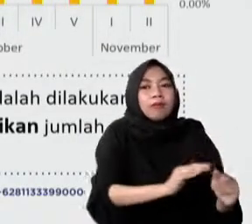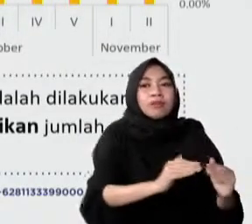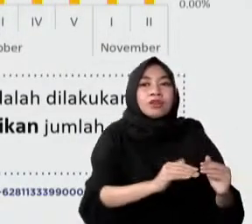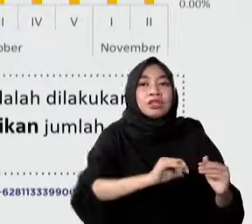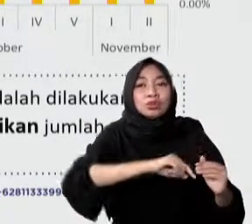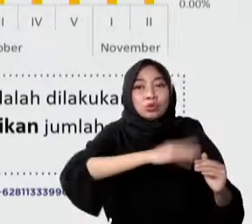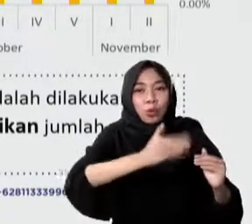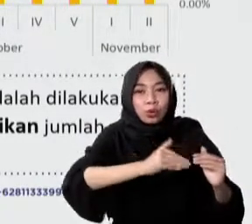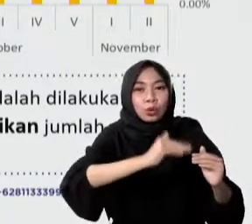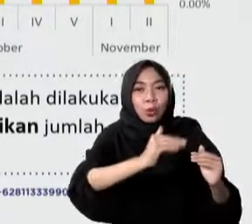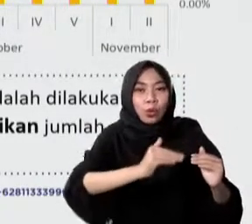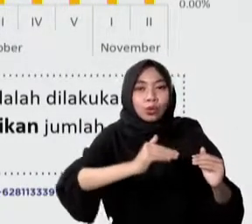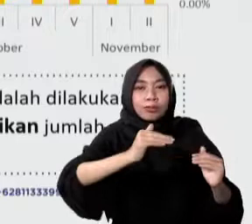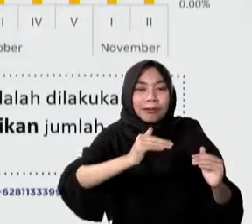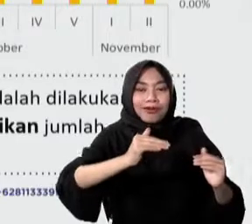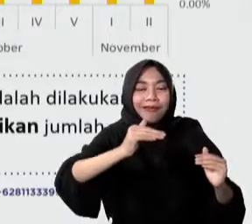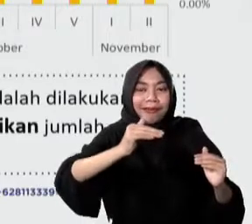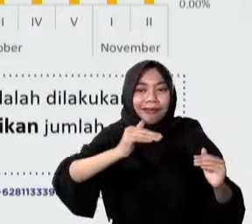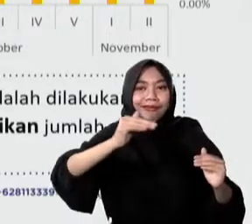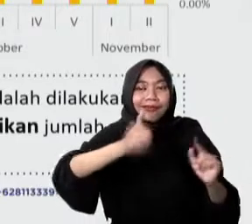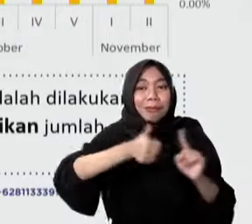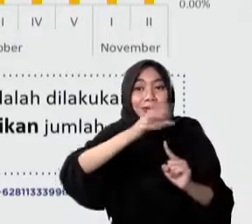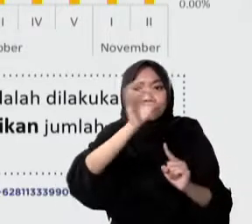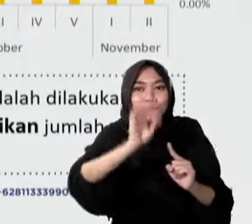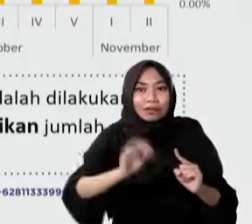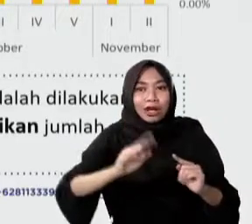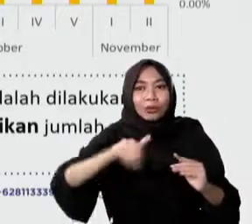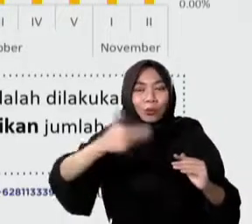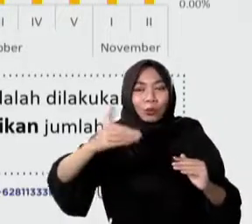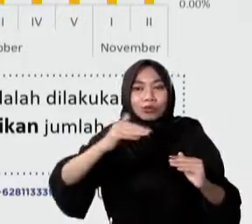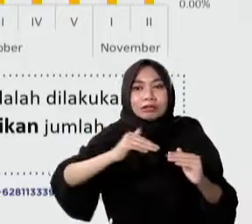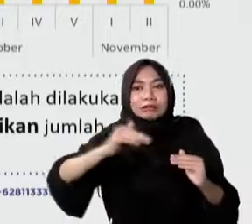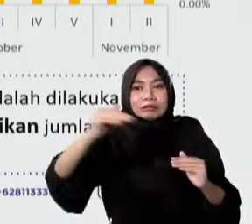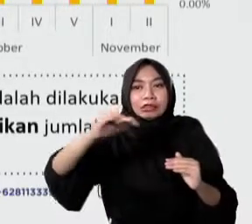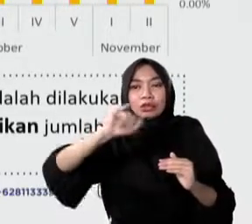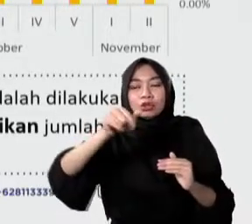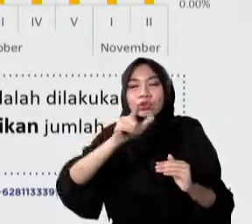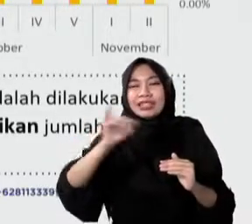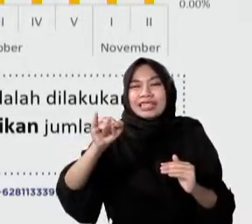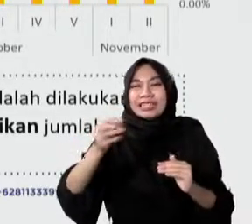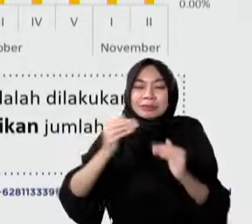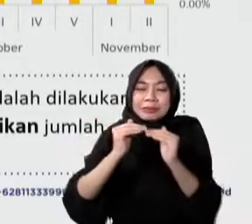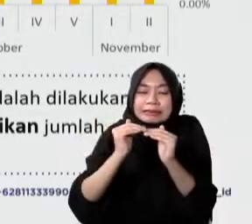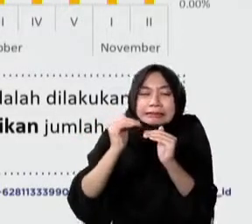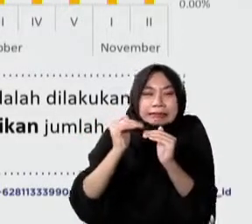Kemudian dari bulan Juni kita bisa lihat angkanya sudah di 16%. Kemudian bulan Juli naiknya